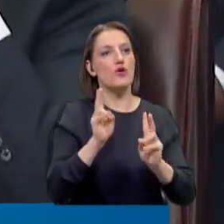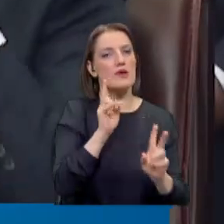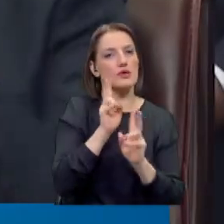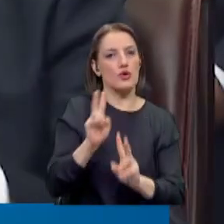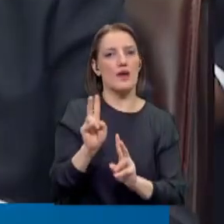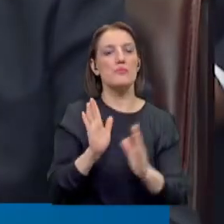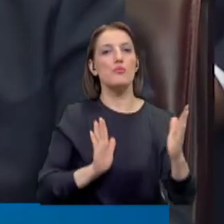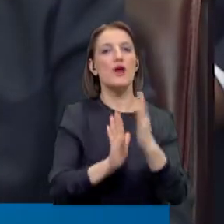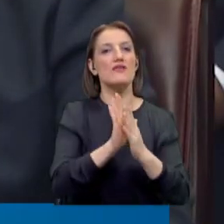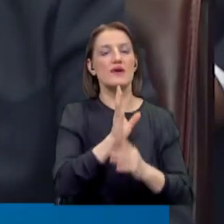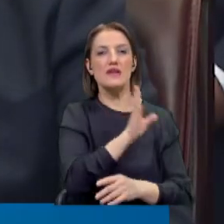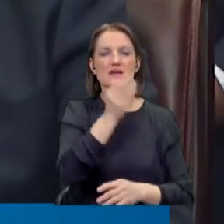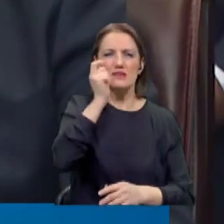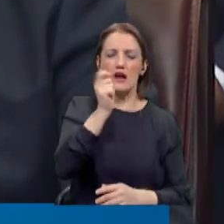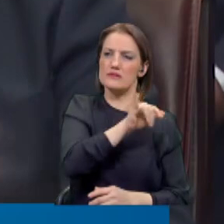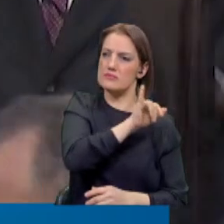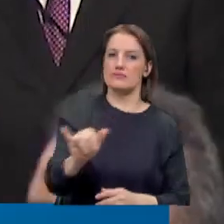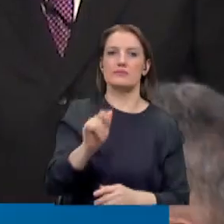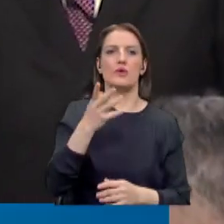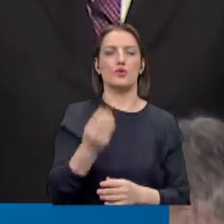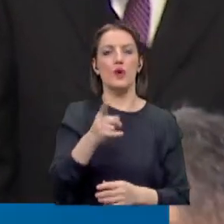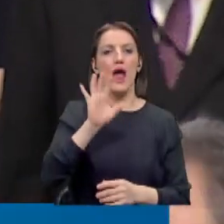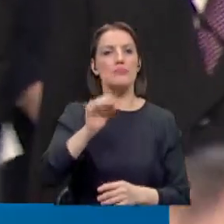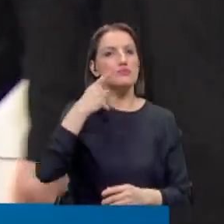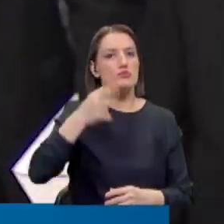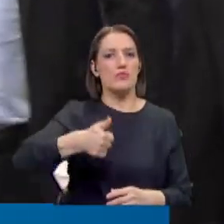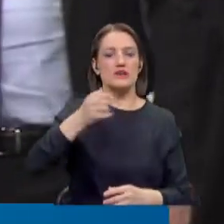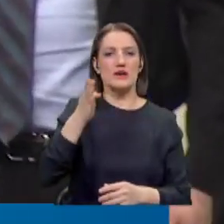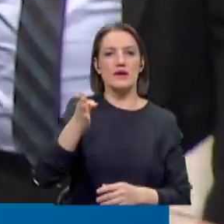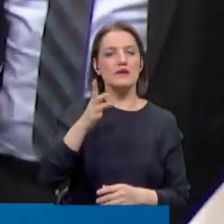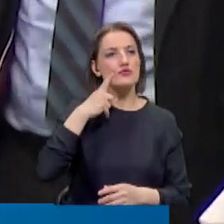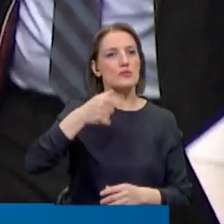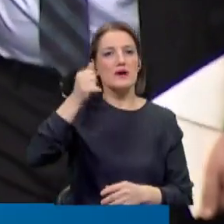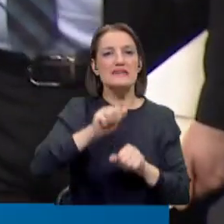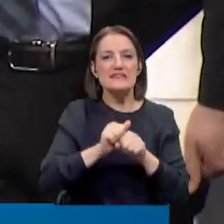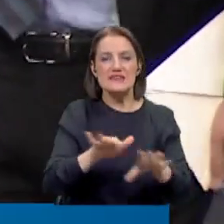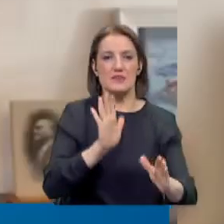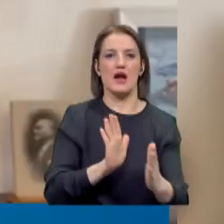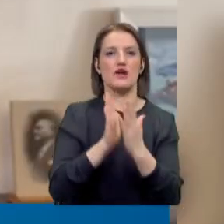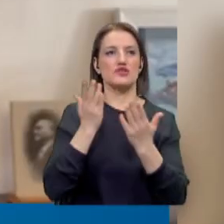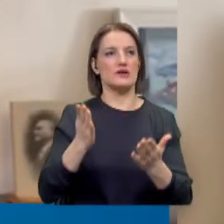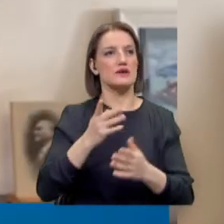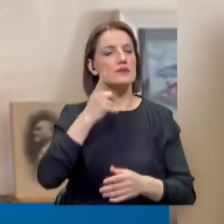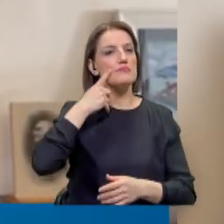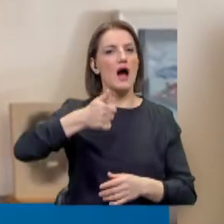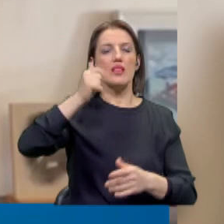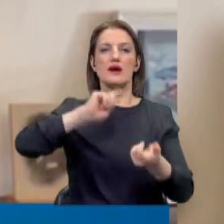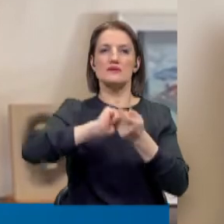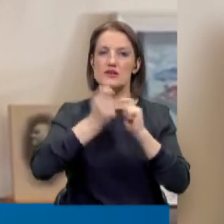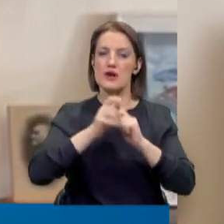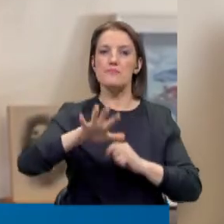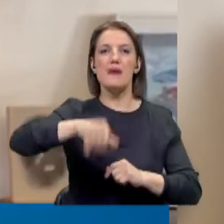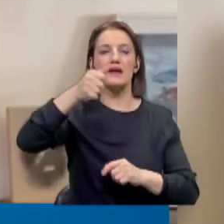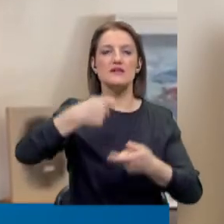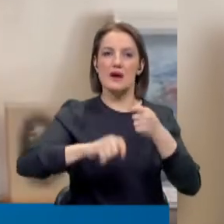muhalefet cephesinde sert eleştiriler yükseldi hem Cumhurbaşkanlığı hem de Cumhurbaşkanlığı sistemine karşı bakanlar büyüsü